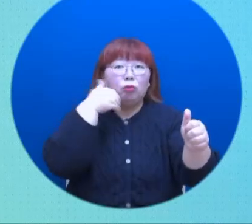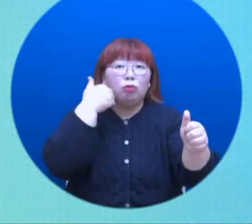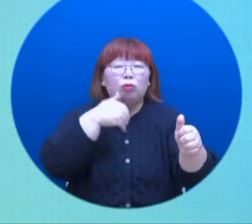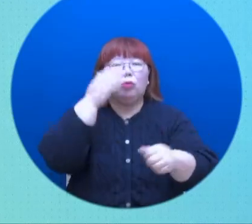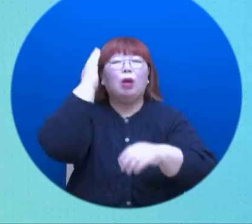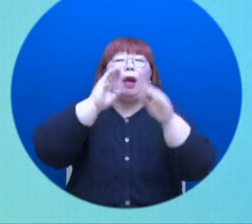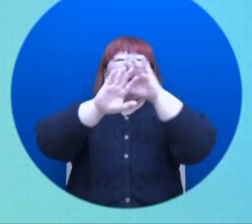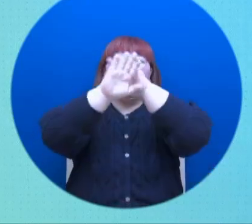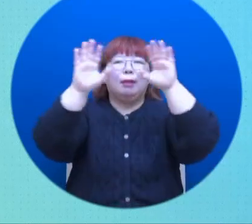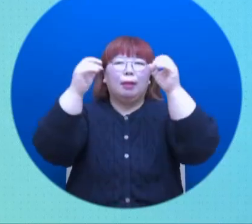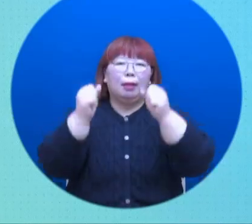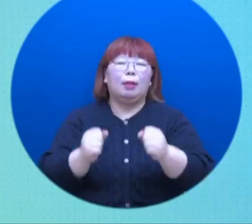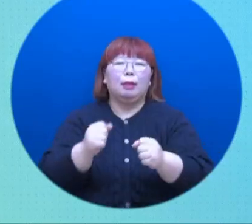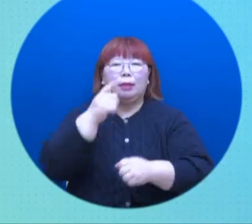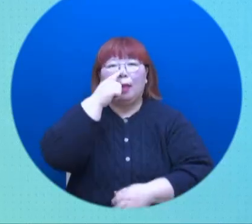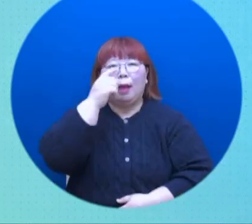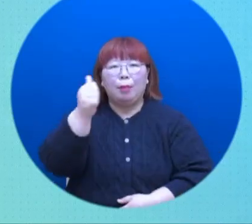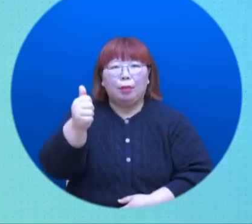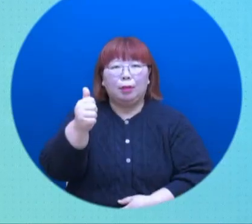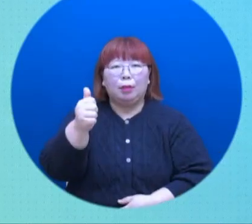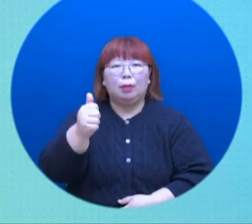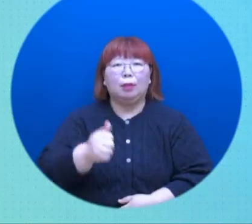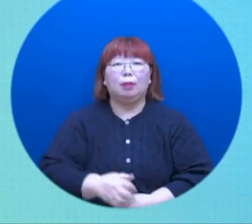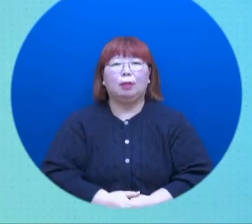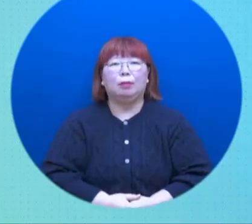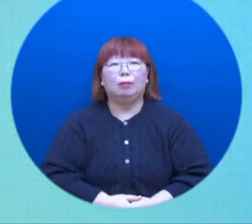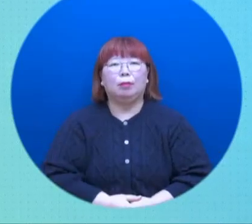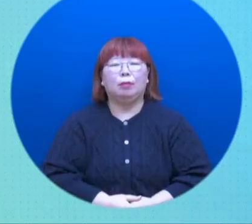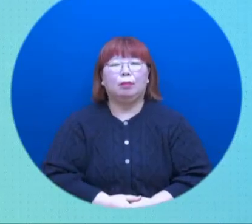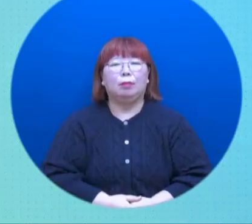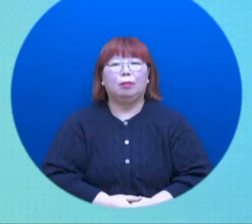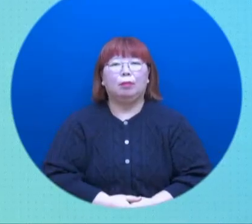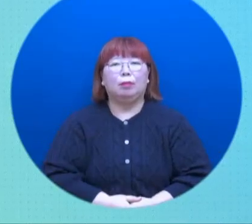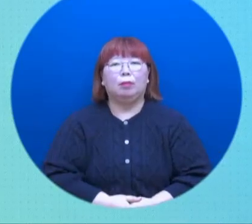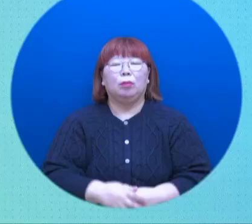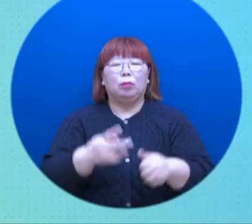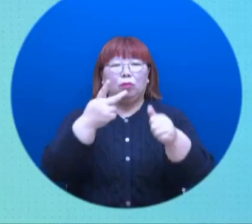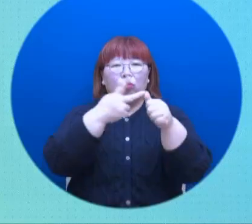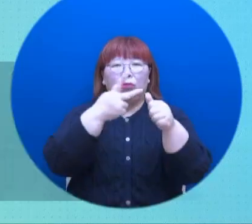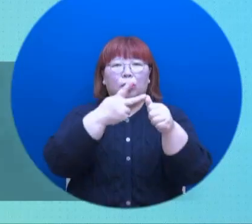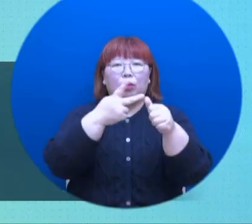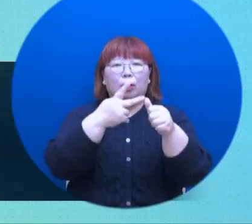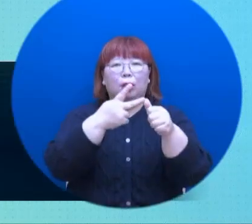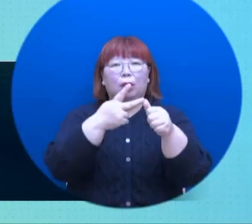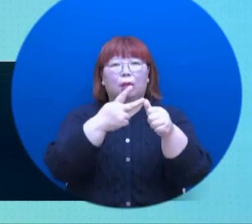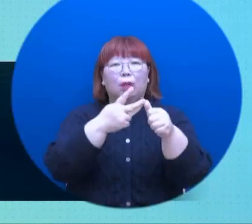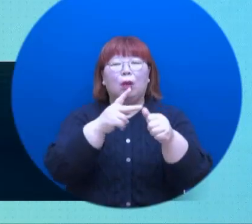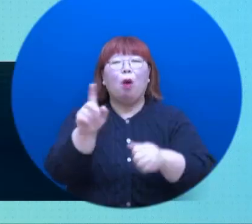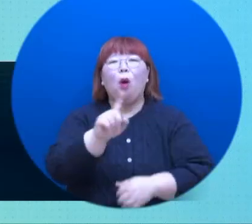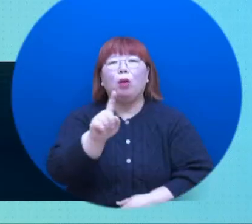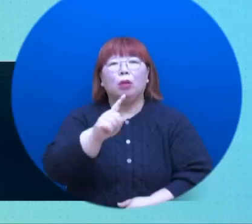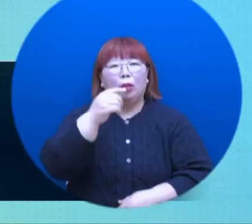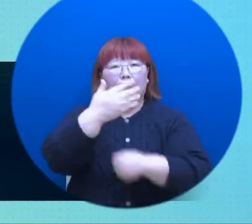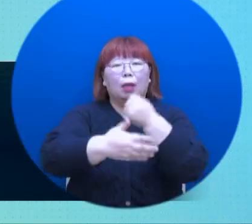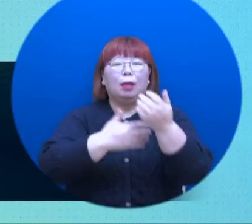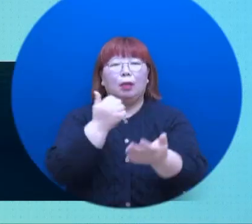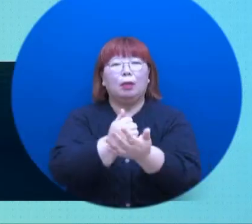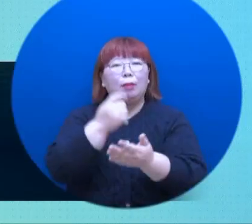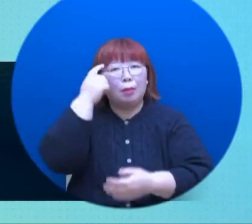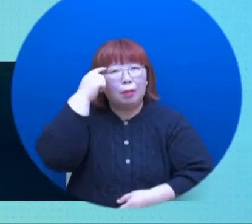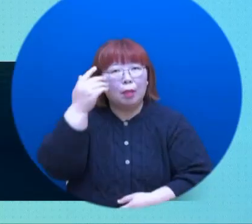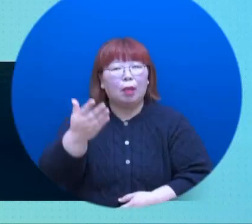계신 아버지였어요. 자, 그렇다면 두 번째는 어떤 하나님일까요?